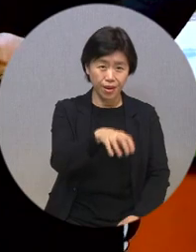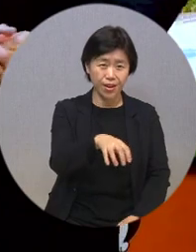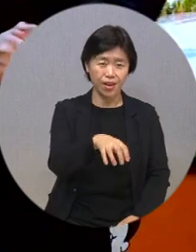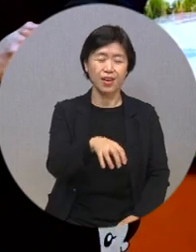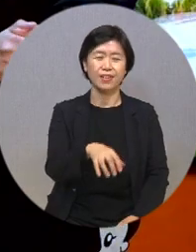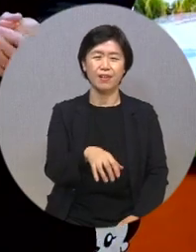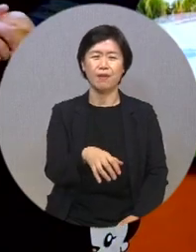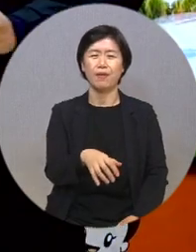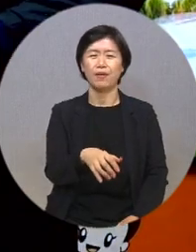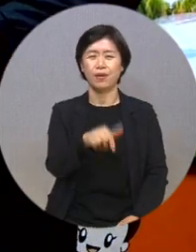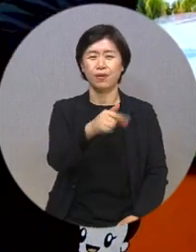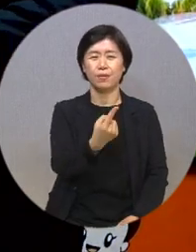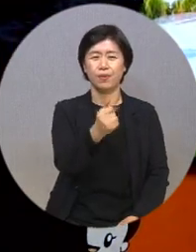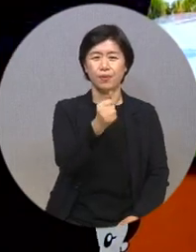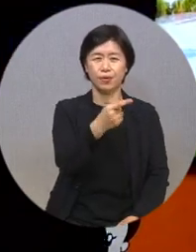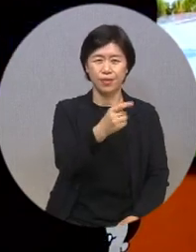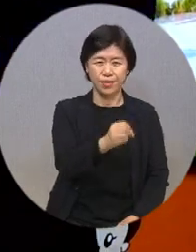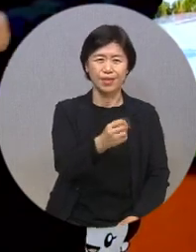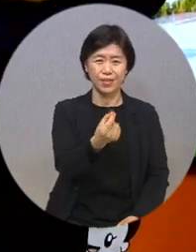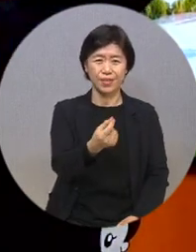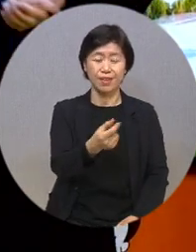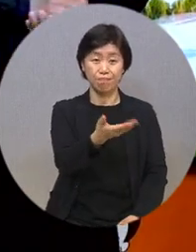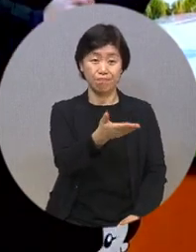손연춘님 함께 하셨어요. 네, 가셨으니까 그렇구나.